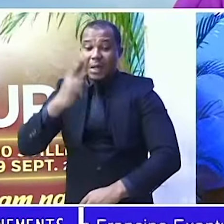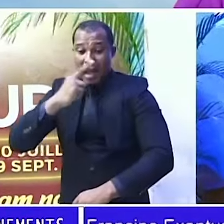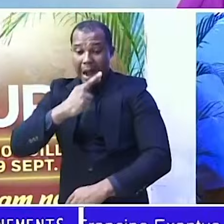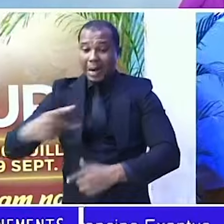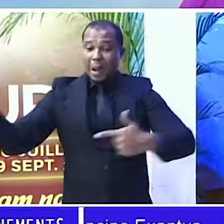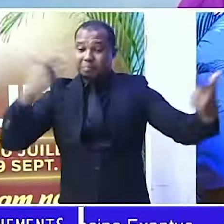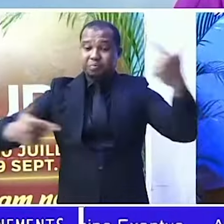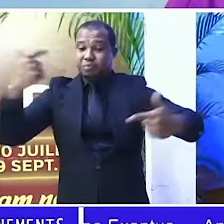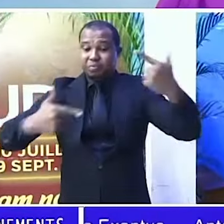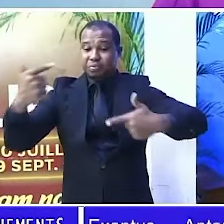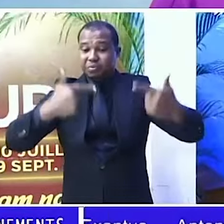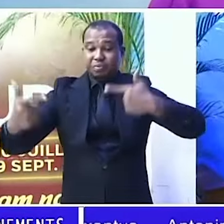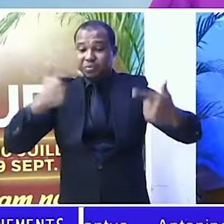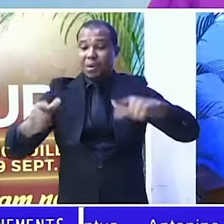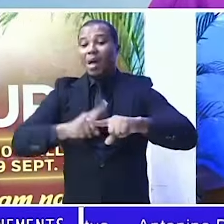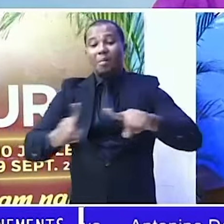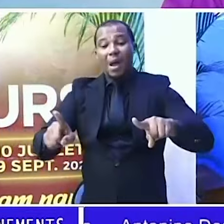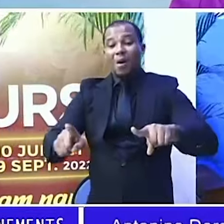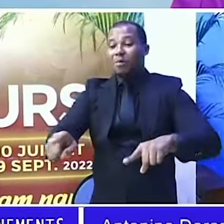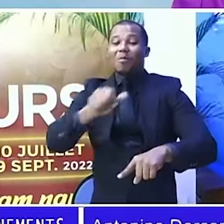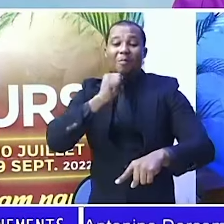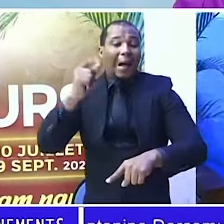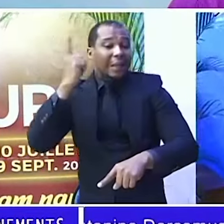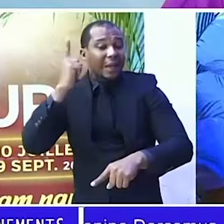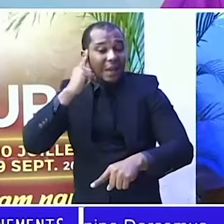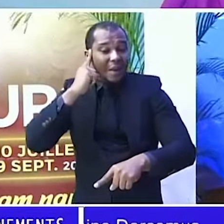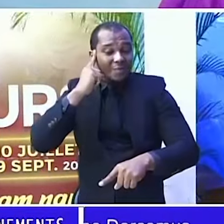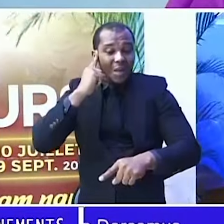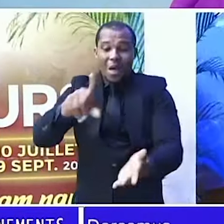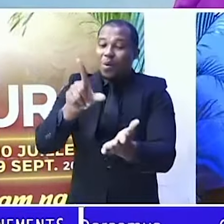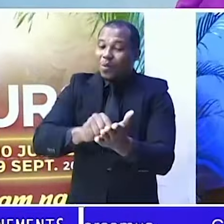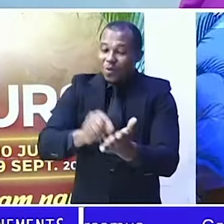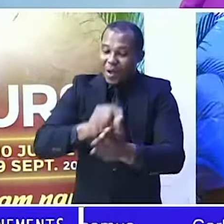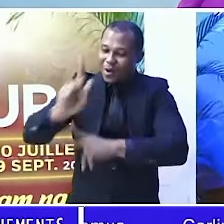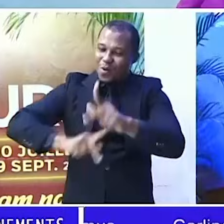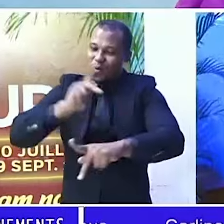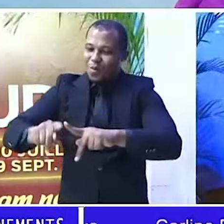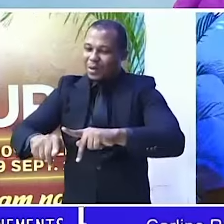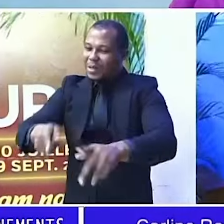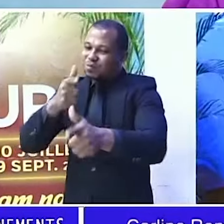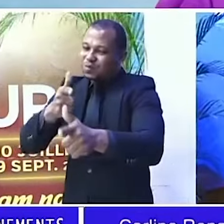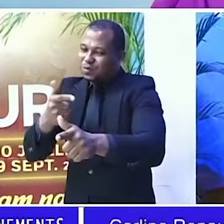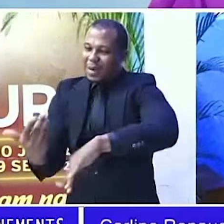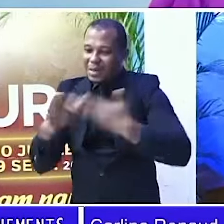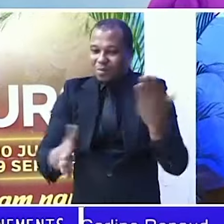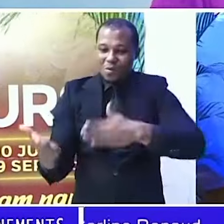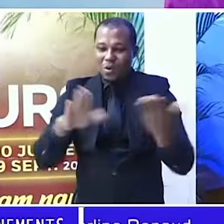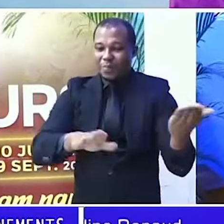ou pas attendu trop de nouvelles monde qui mourit par balle. Nous disons, bon Dieu, merci pour ça.